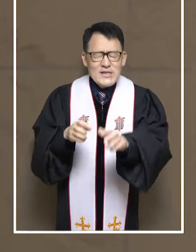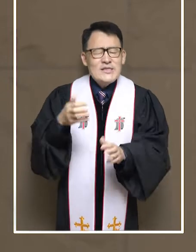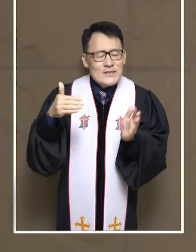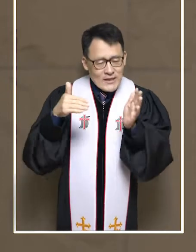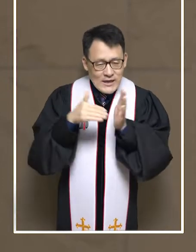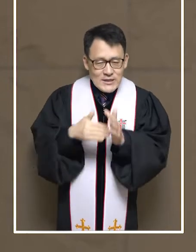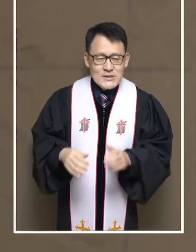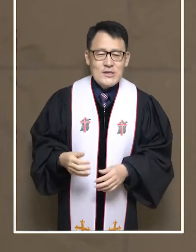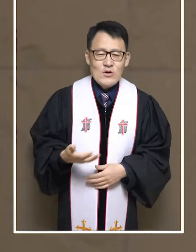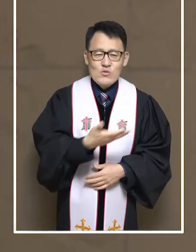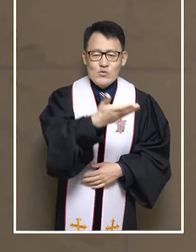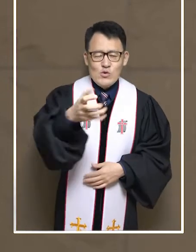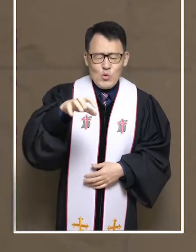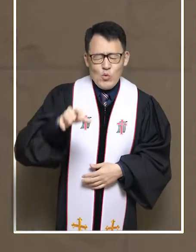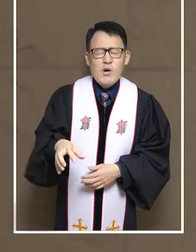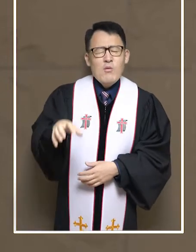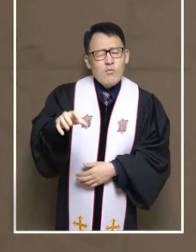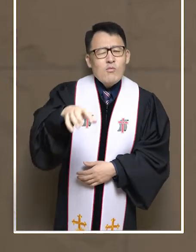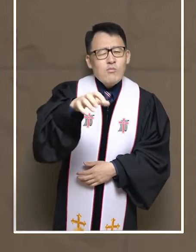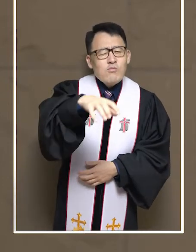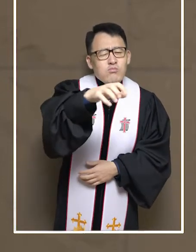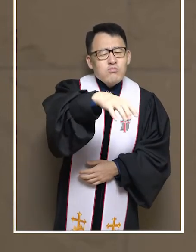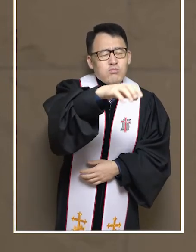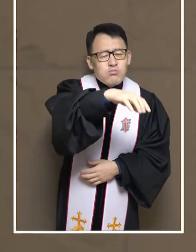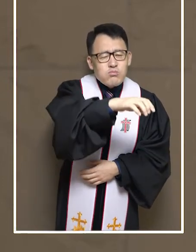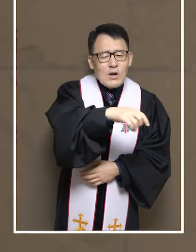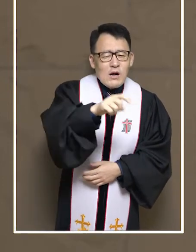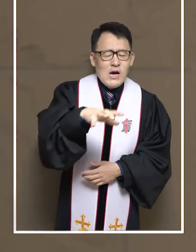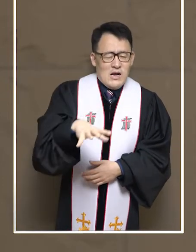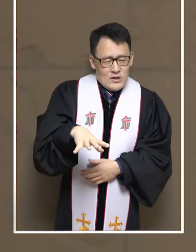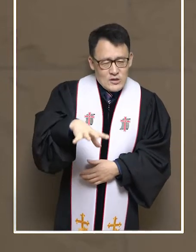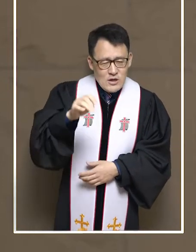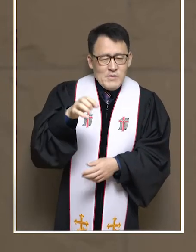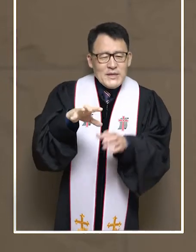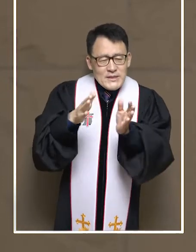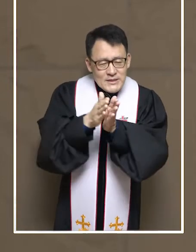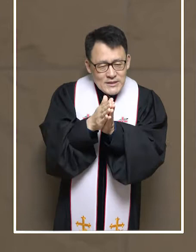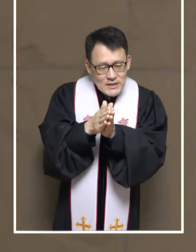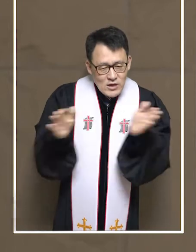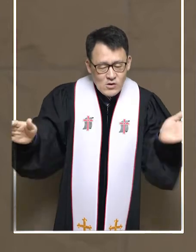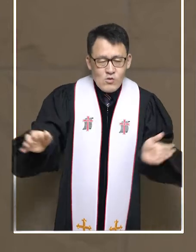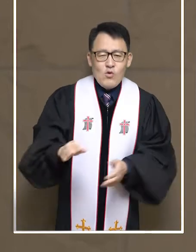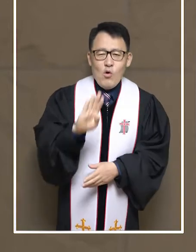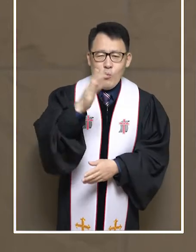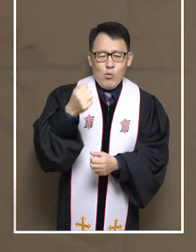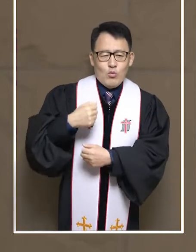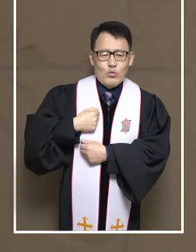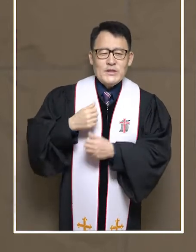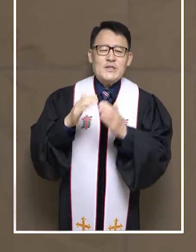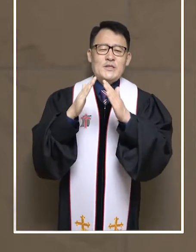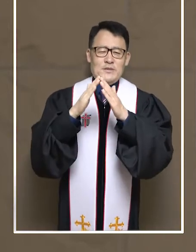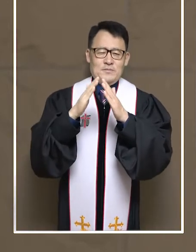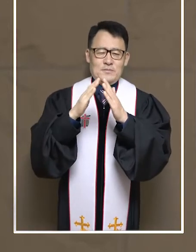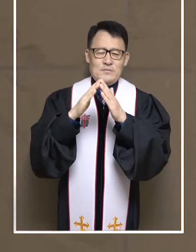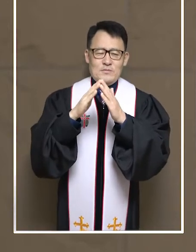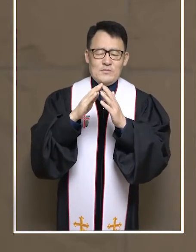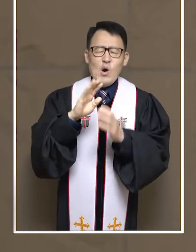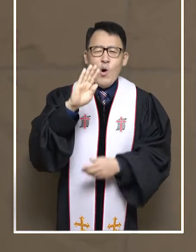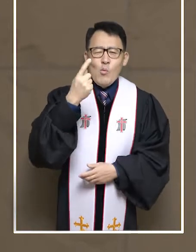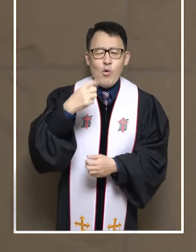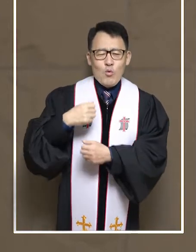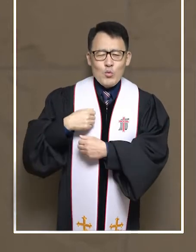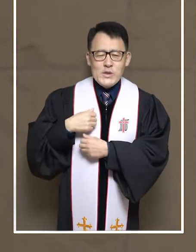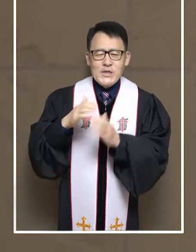밭에 나가기까지 그는 여러 곳을 거쳐야만 했는데, 그가 처음 시작한 곳은